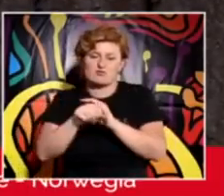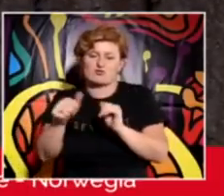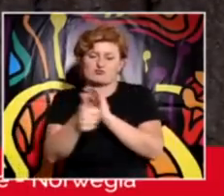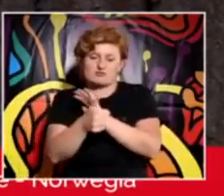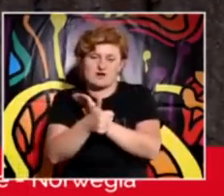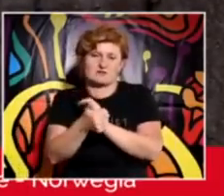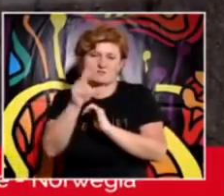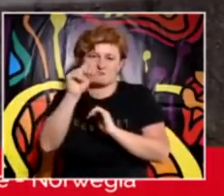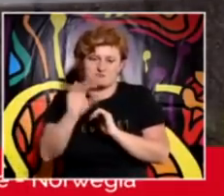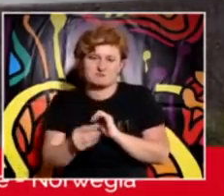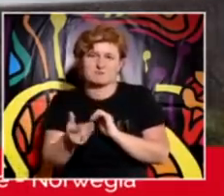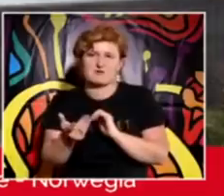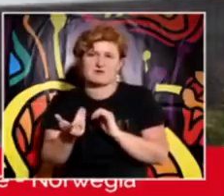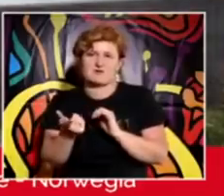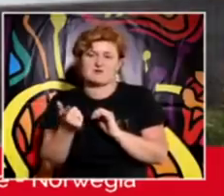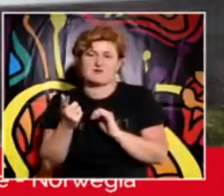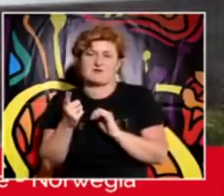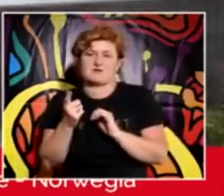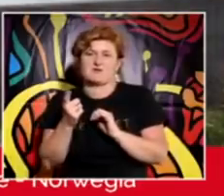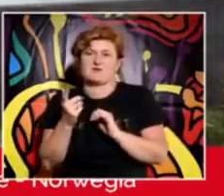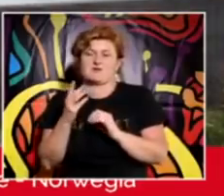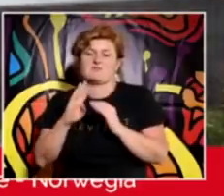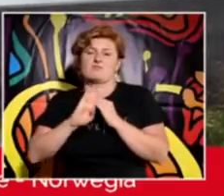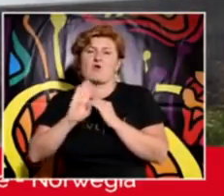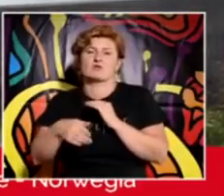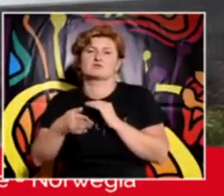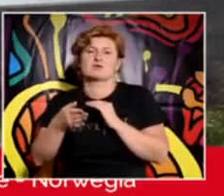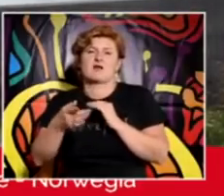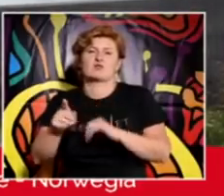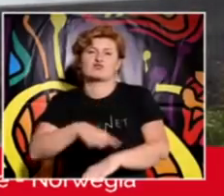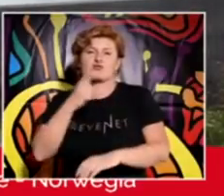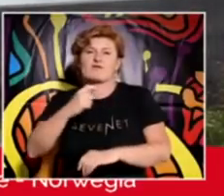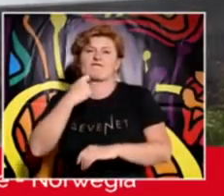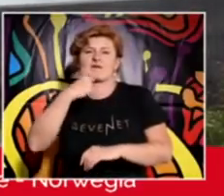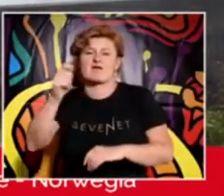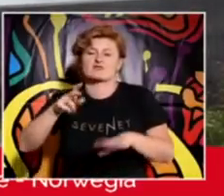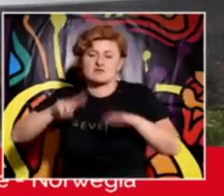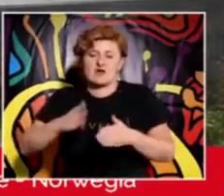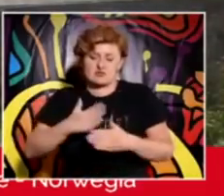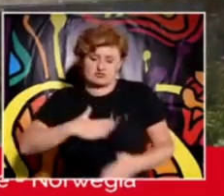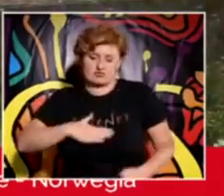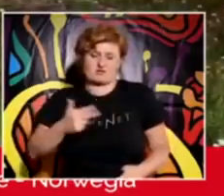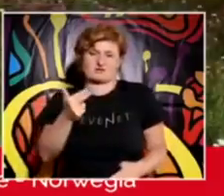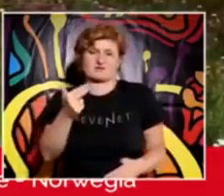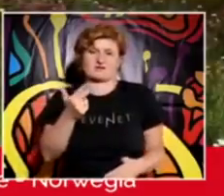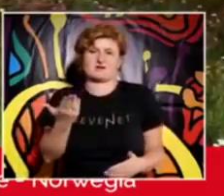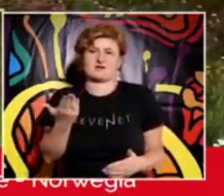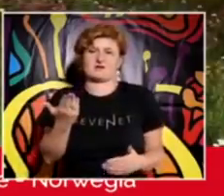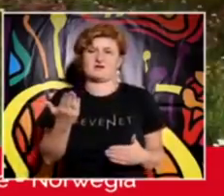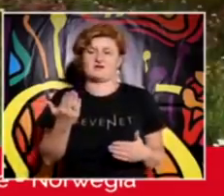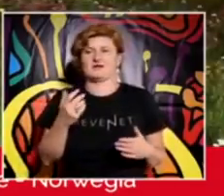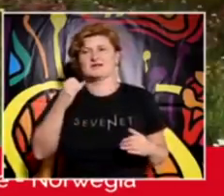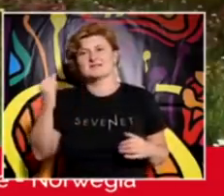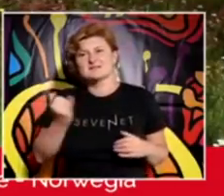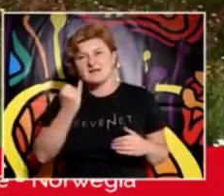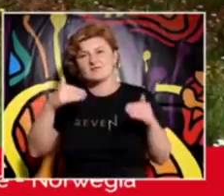także poza jakimiś dłuższymi wyjazdami no zostają nam te weekendy, więc tak naprawdę cóż, no